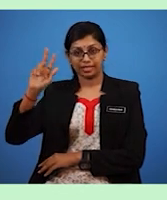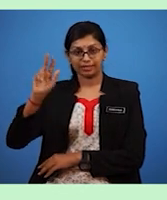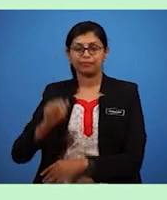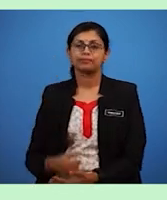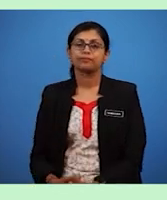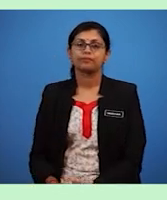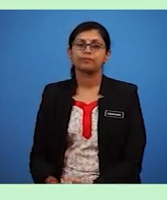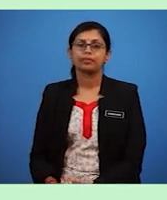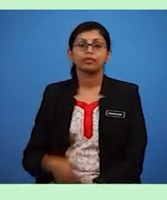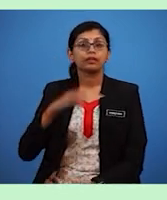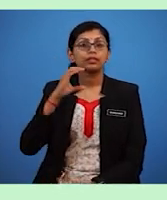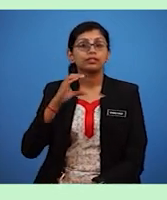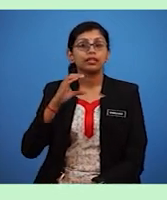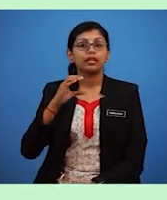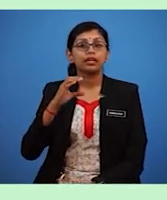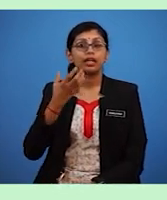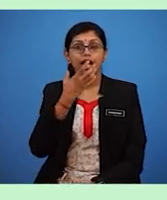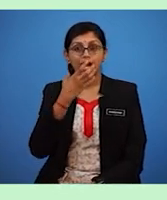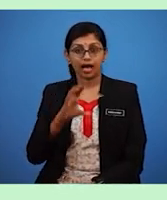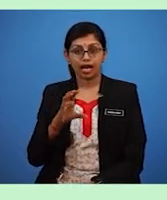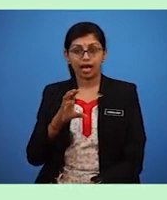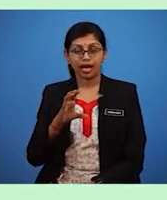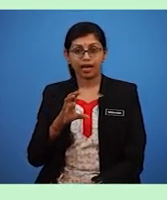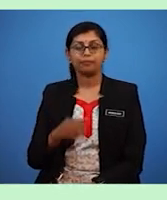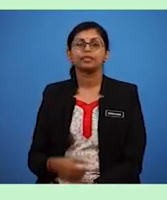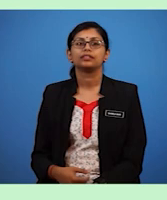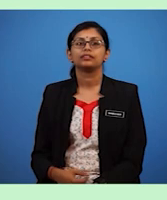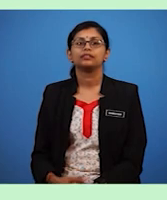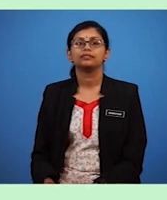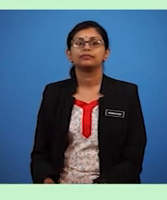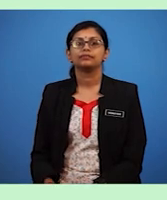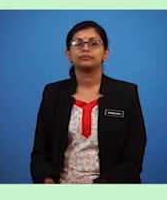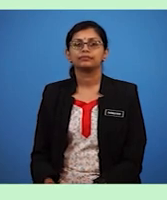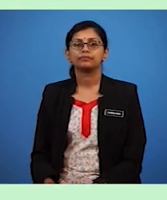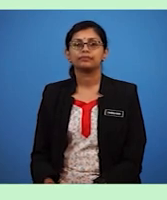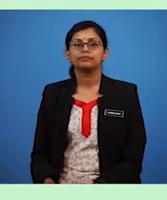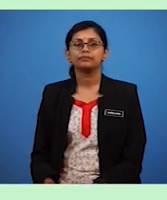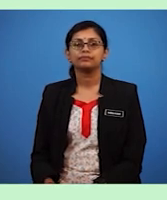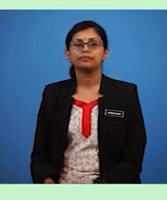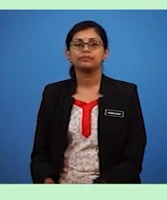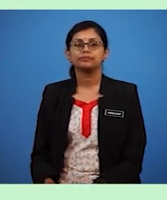C ialah haba muatan tentu larutan iaitu